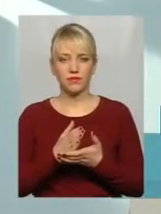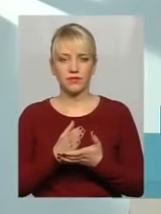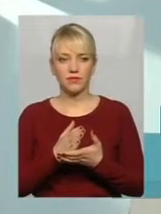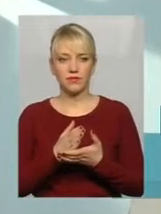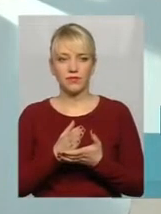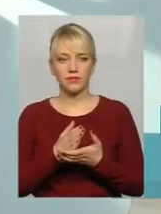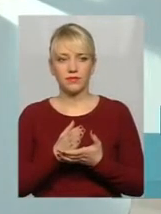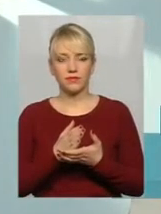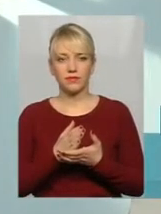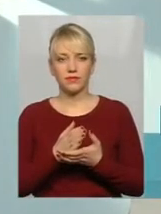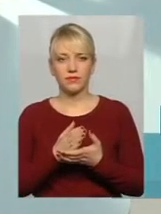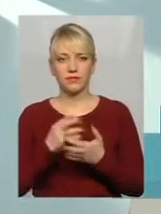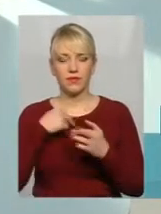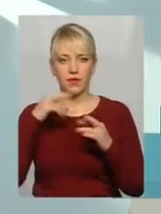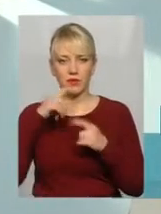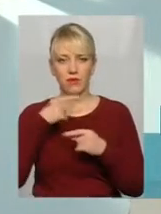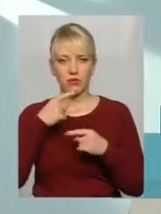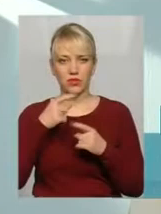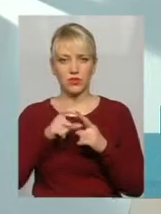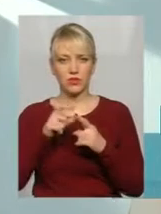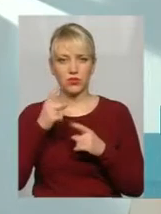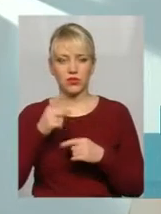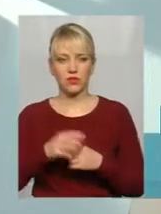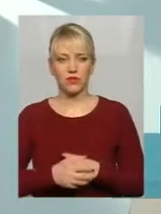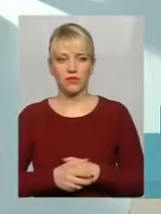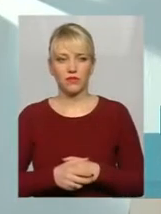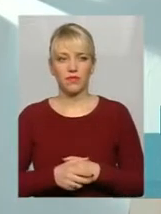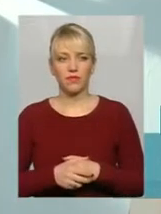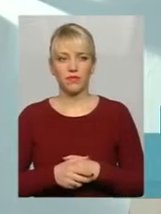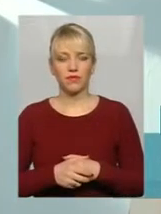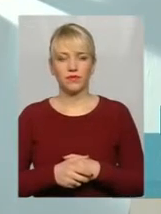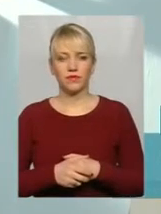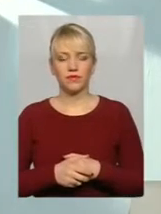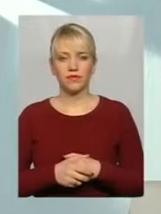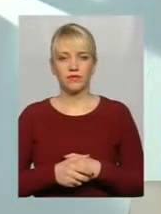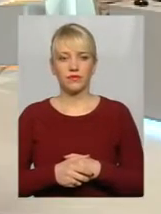скажімо так, я неправильно сформував слово одне, він був